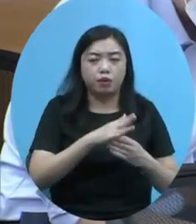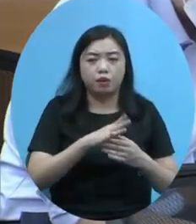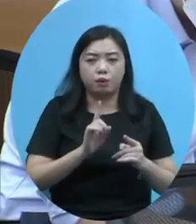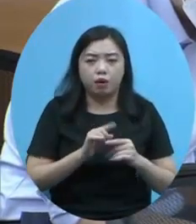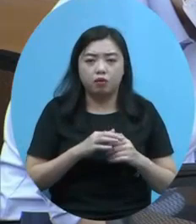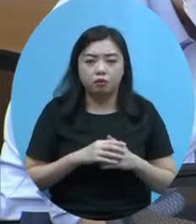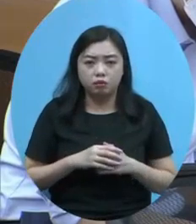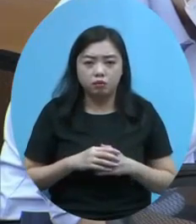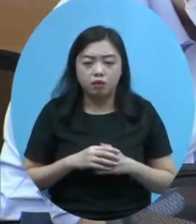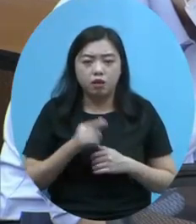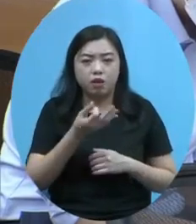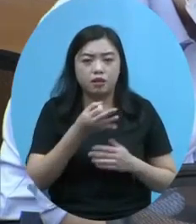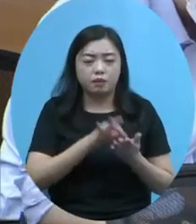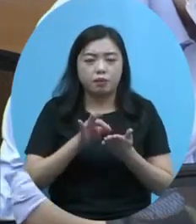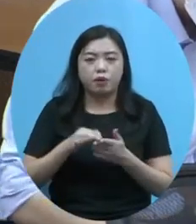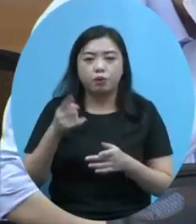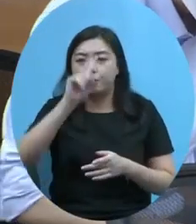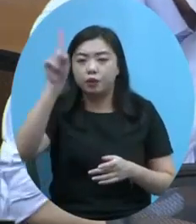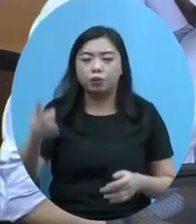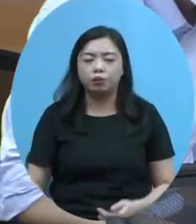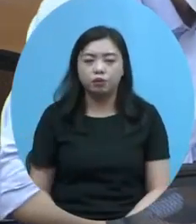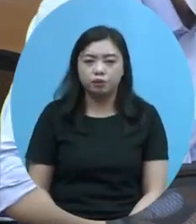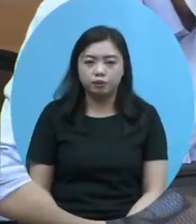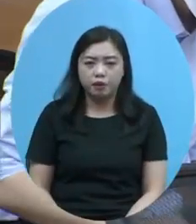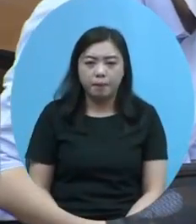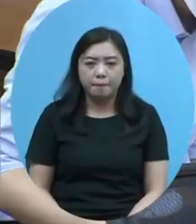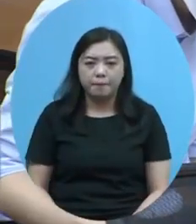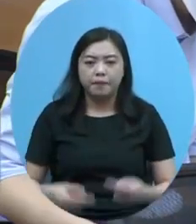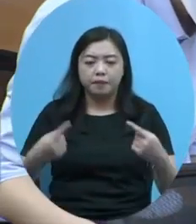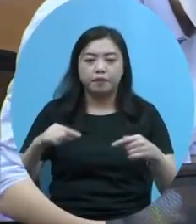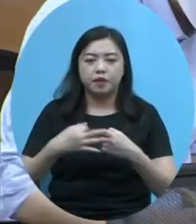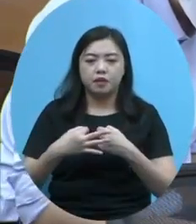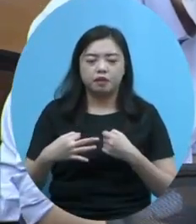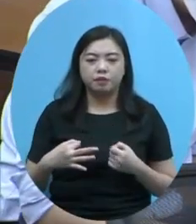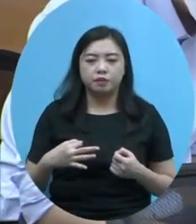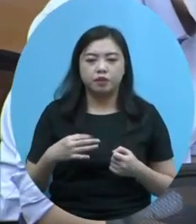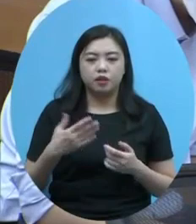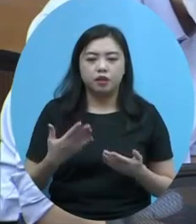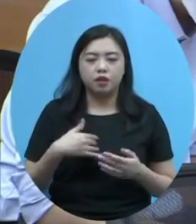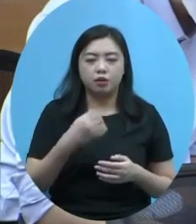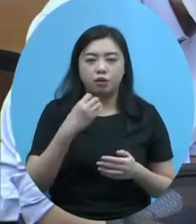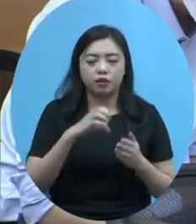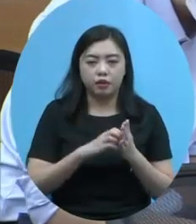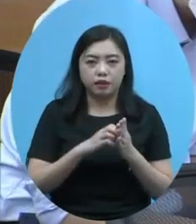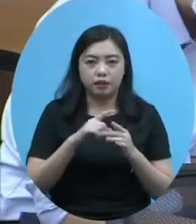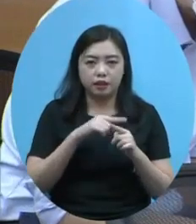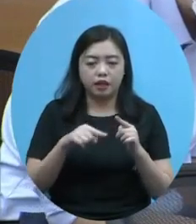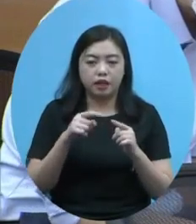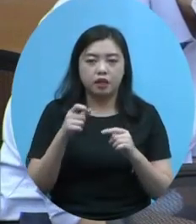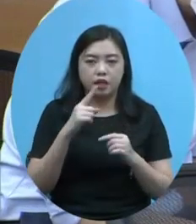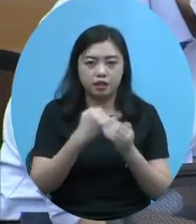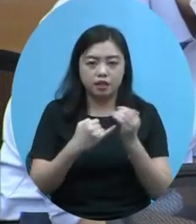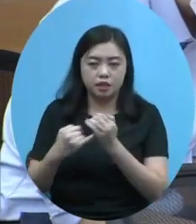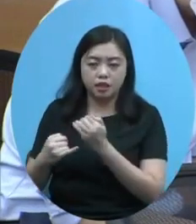可唔可以講下嗰3個地盤喺邊度？另外第三條問題都想問翻，即係依家港大嗰個即時有限繁殖率都去